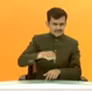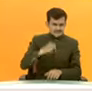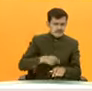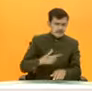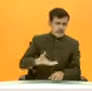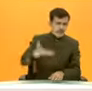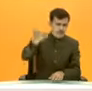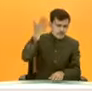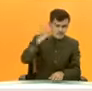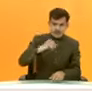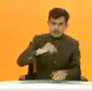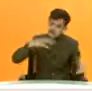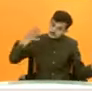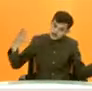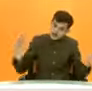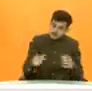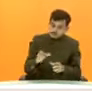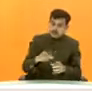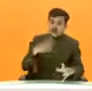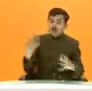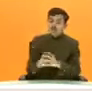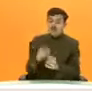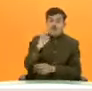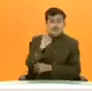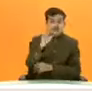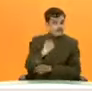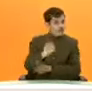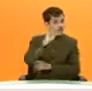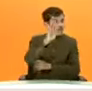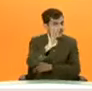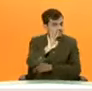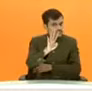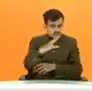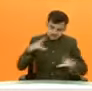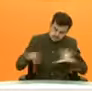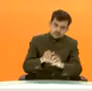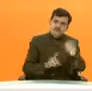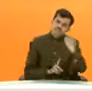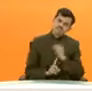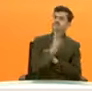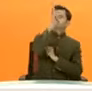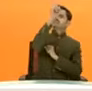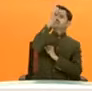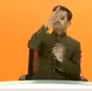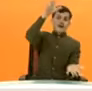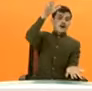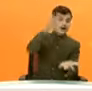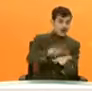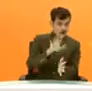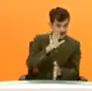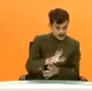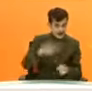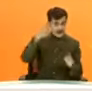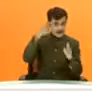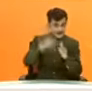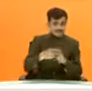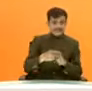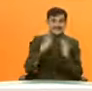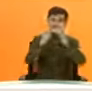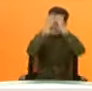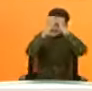साथ 104 सैटेलाइट का लॉन्च करके रिकॉर्ड बनाया है। हम चंद्रमा के साउथ पोल पर पहुंचने